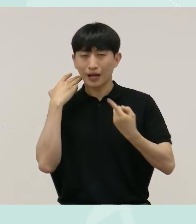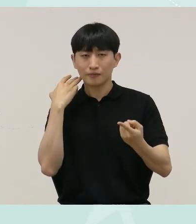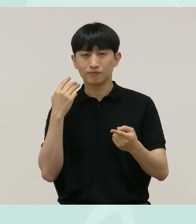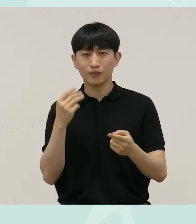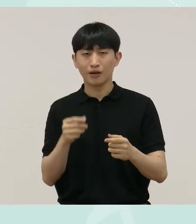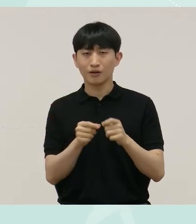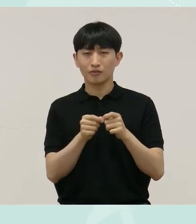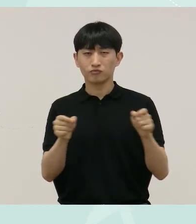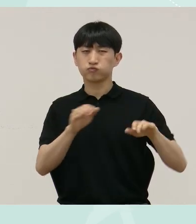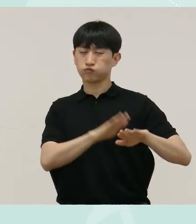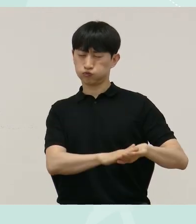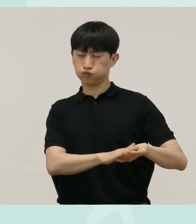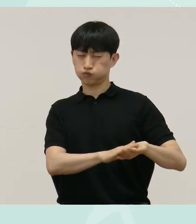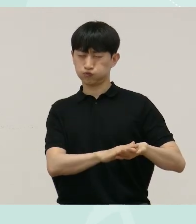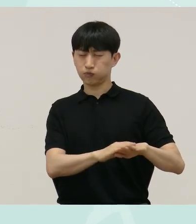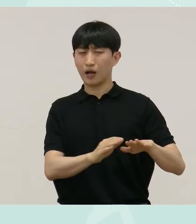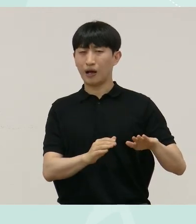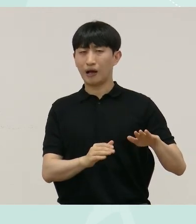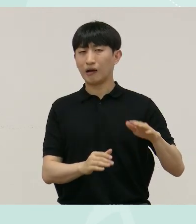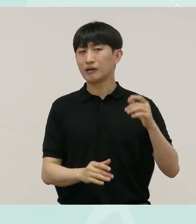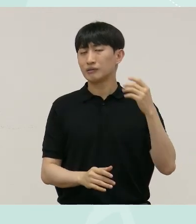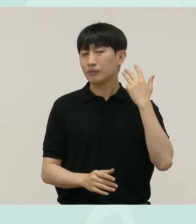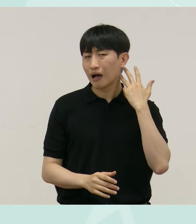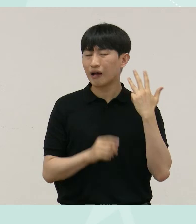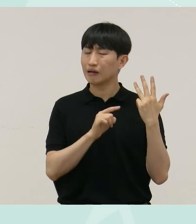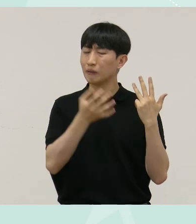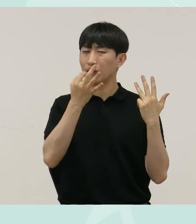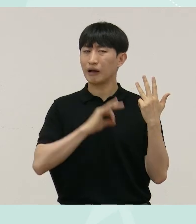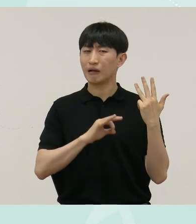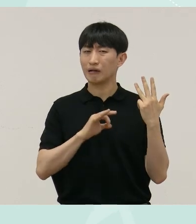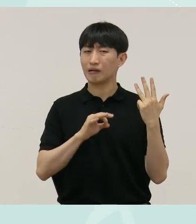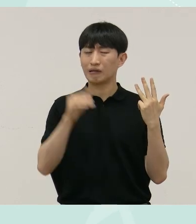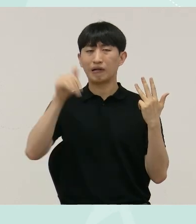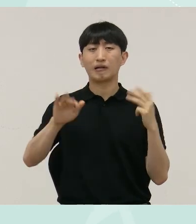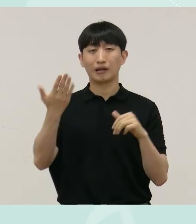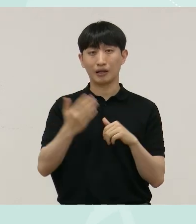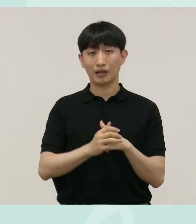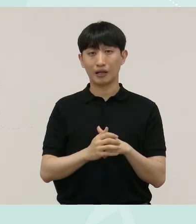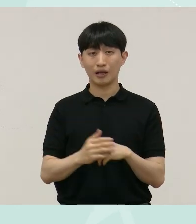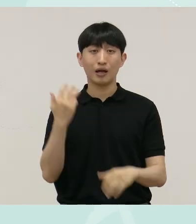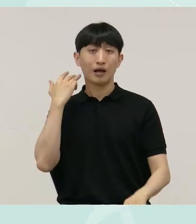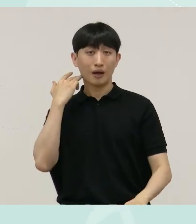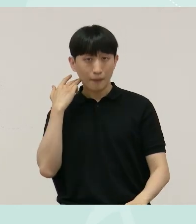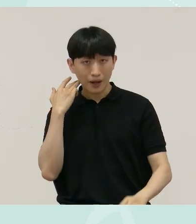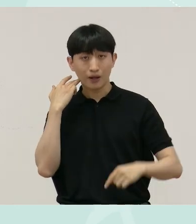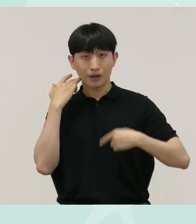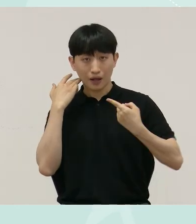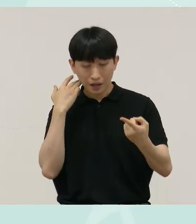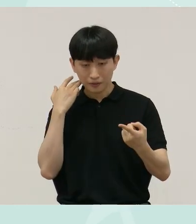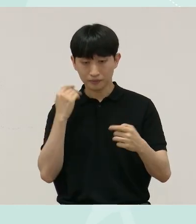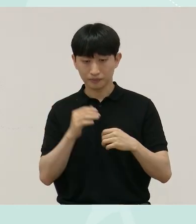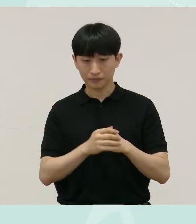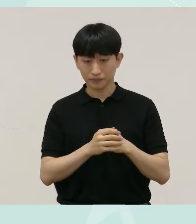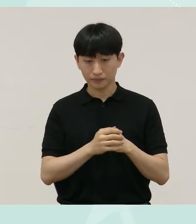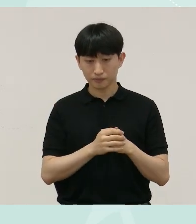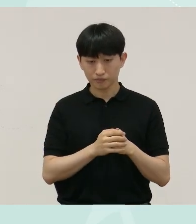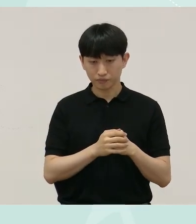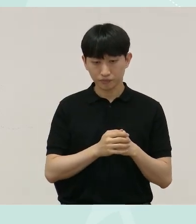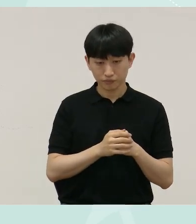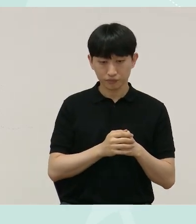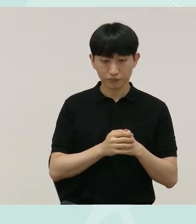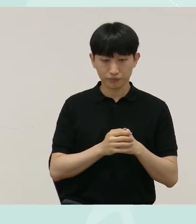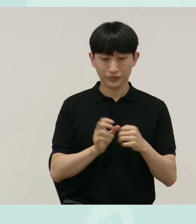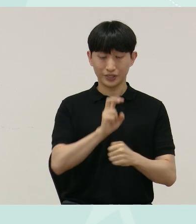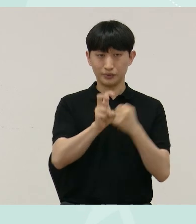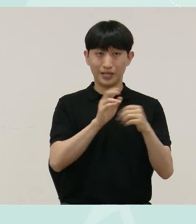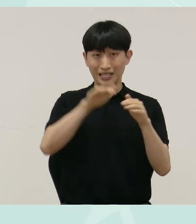수술을 부담스러워하시는 분이 있는데요. 첫 번째 수술 결과가 좋으면 적어도 양의 수술 간의 간격이 20년 이내면 두 번째 결과가 좋기